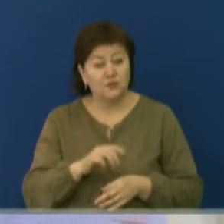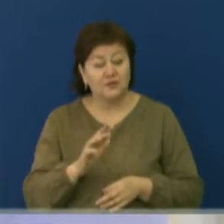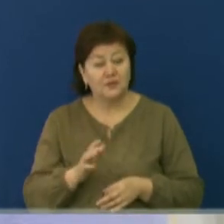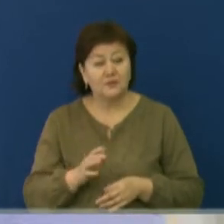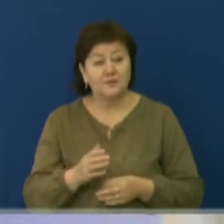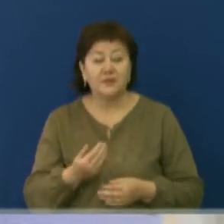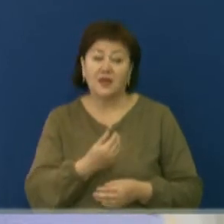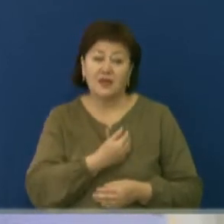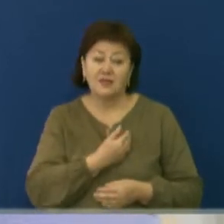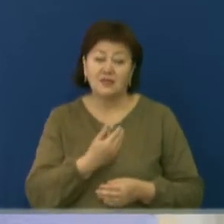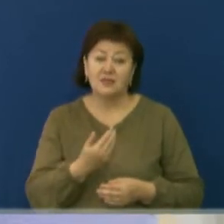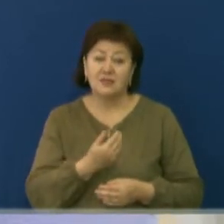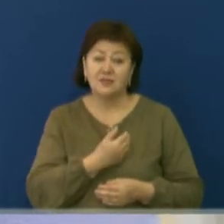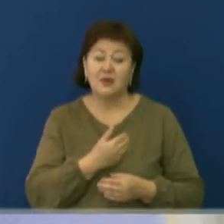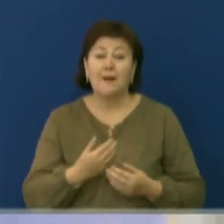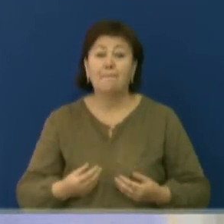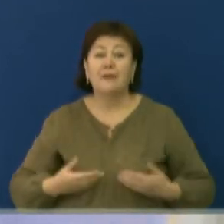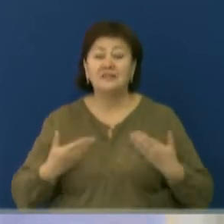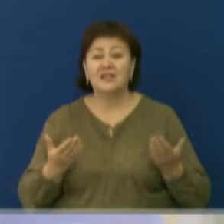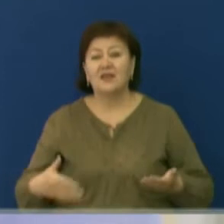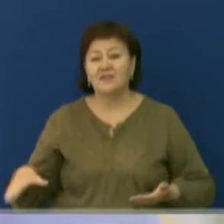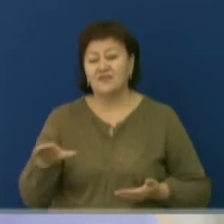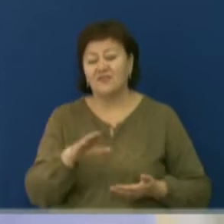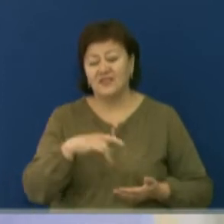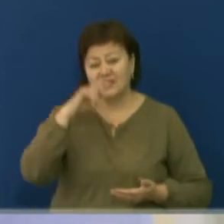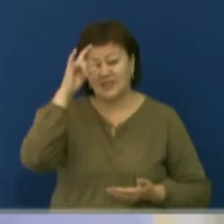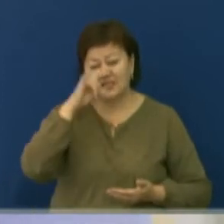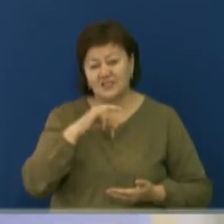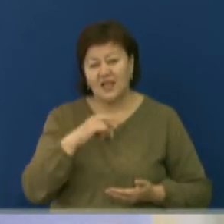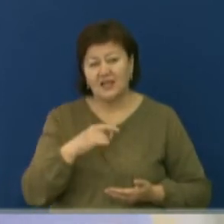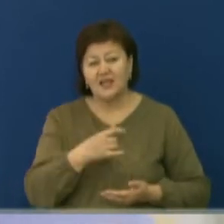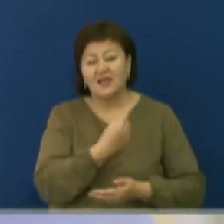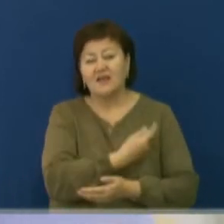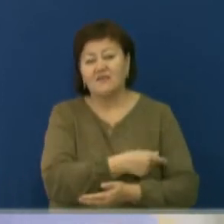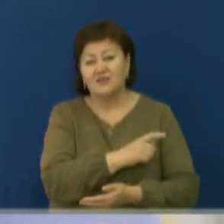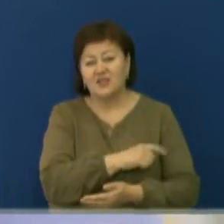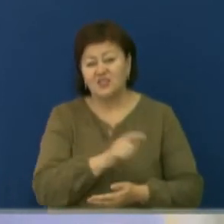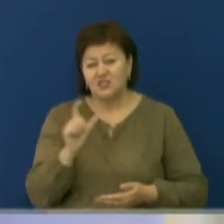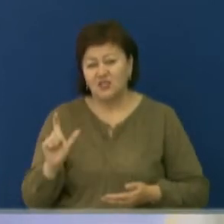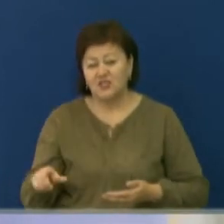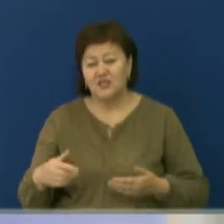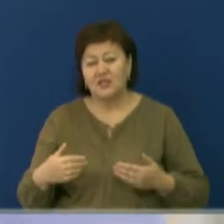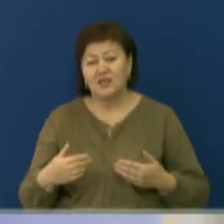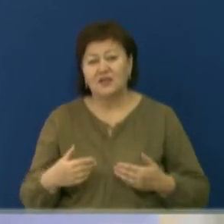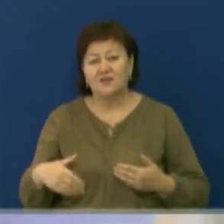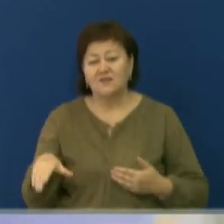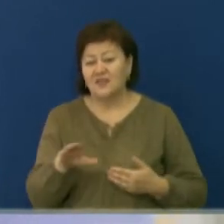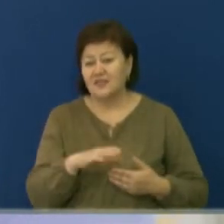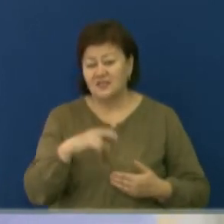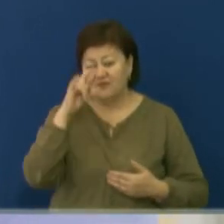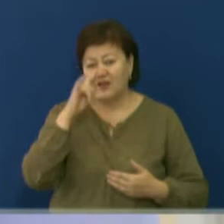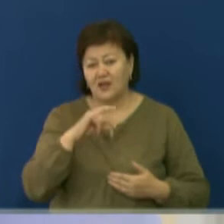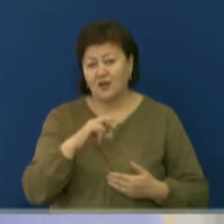хотелось поздравить вообще весь Казахстан и наших коллег Восточно-Казахстанской области с открытием этого центра. Очень